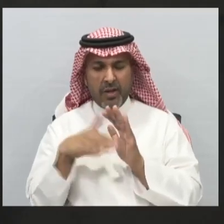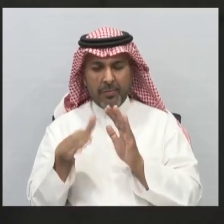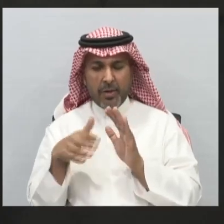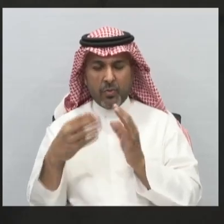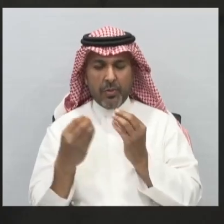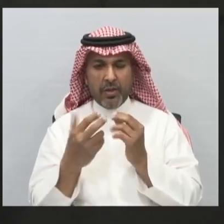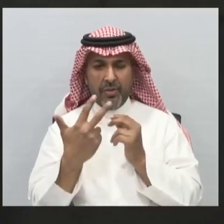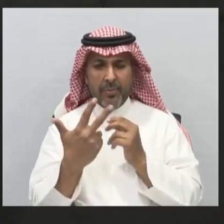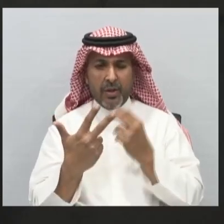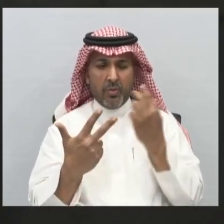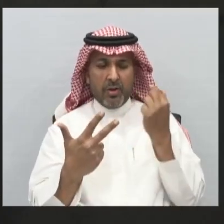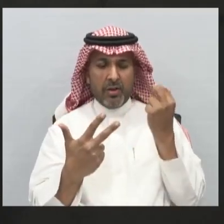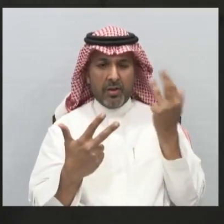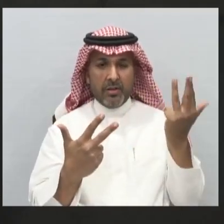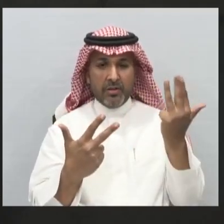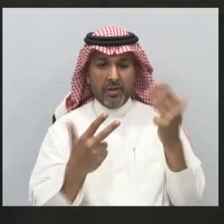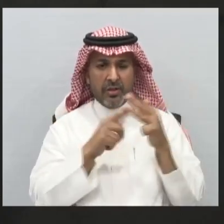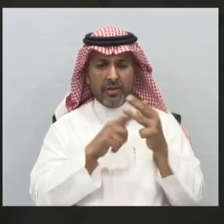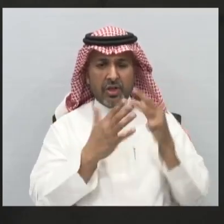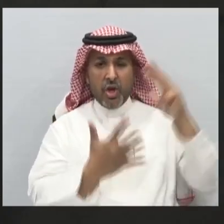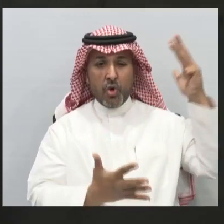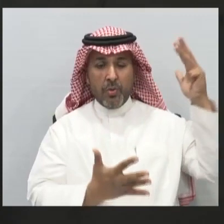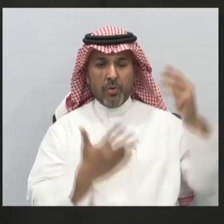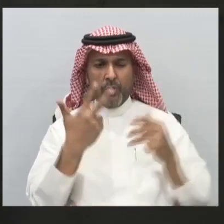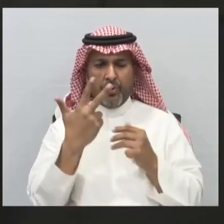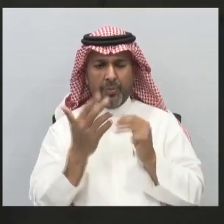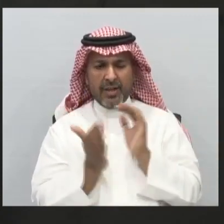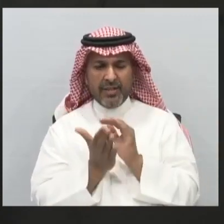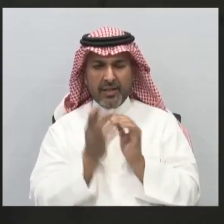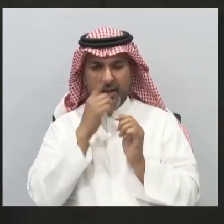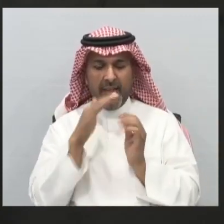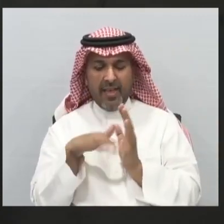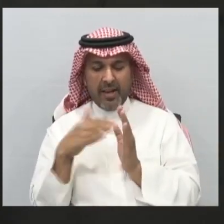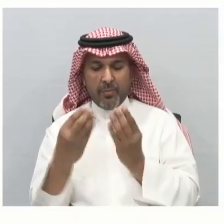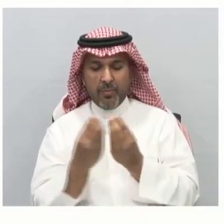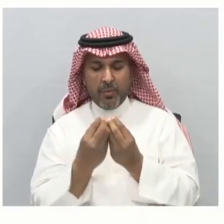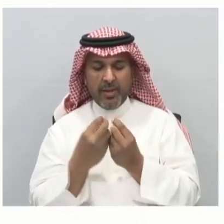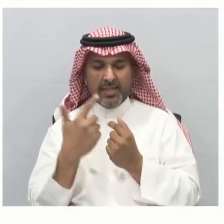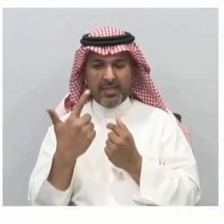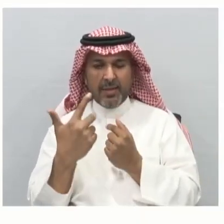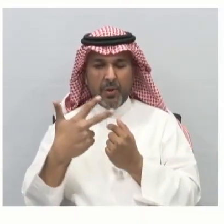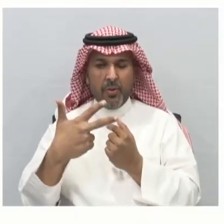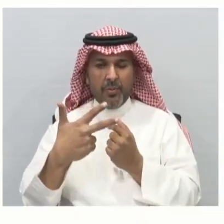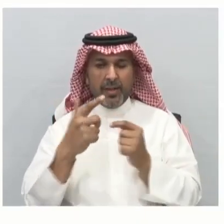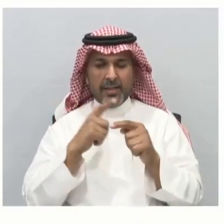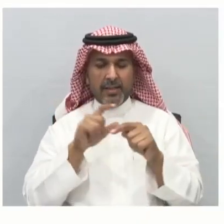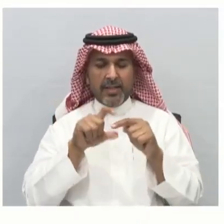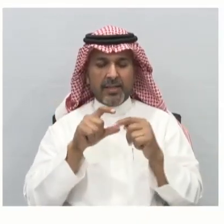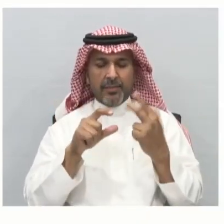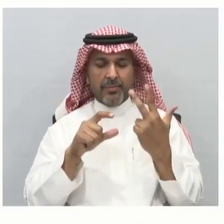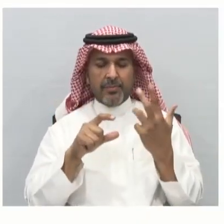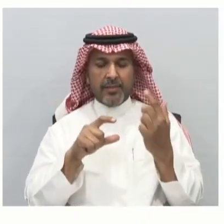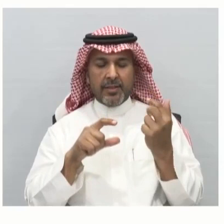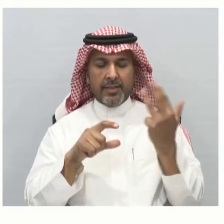بامكانه تجاوز هذه الخطوه فقط اذا كان اول عدد وناخذ محل العدد اللي 87 تقسيم تسعه